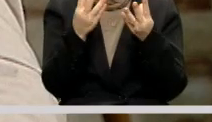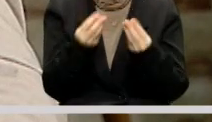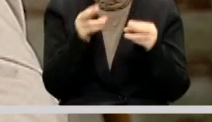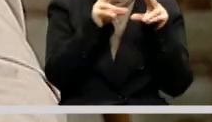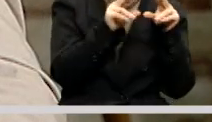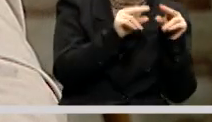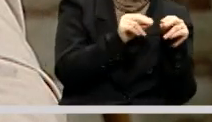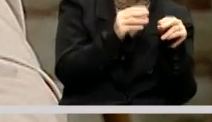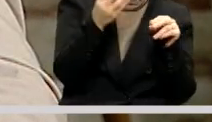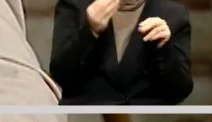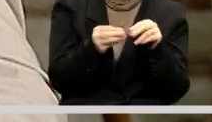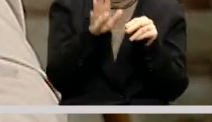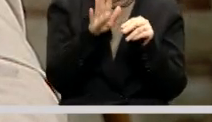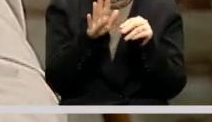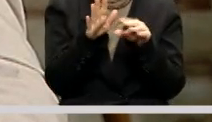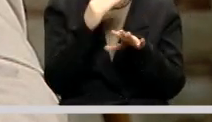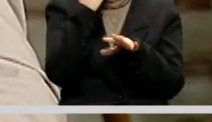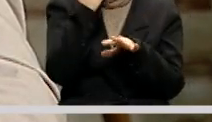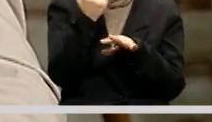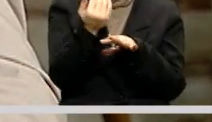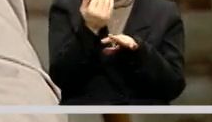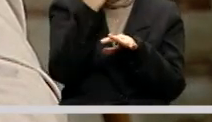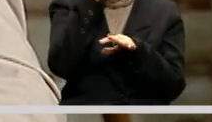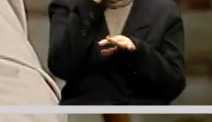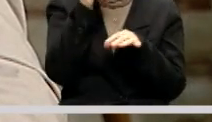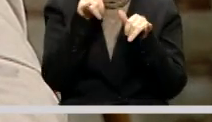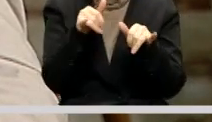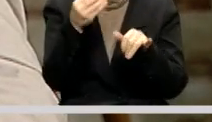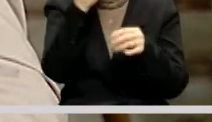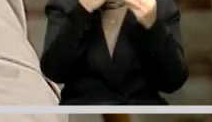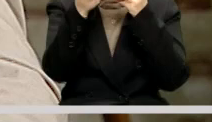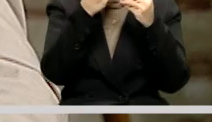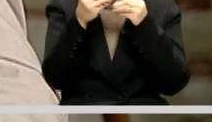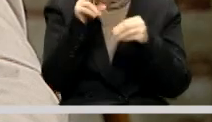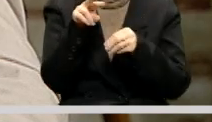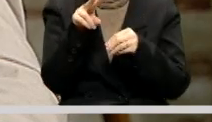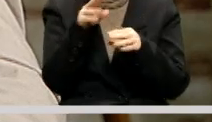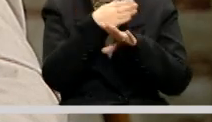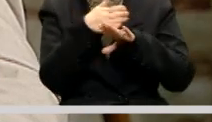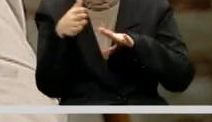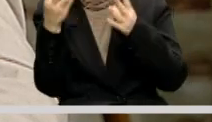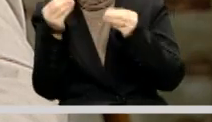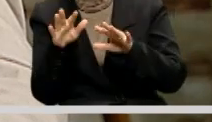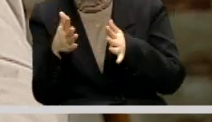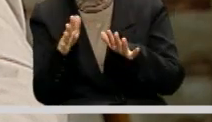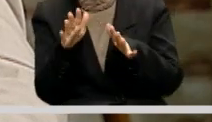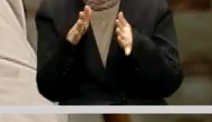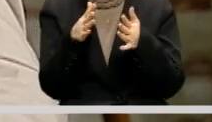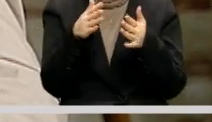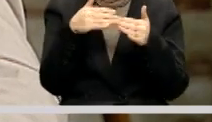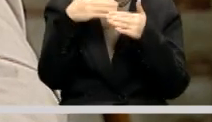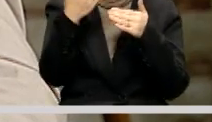olmazsa olmazımız, tıpkı yemek yemek gibi. Geciktirebiliyoruz, erteleyebiliyoruz ama ortadan kaldıramıyoruz. Ve